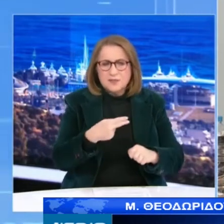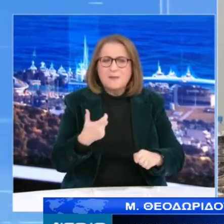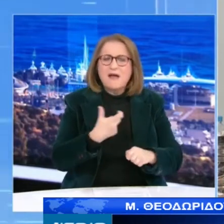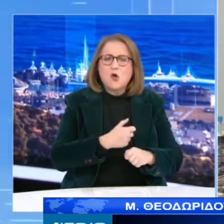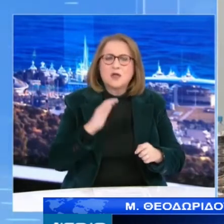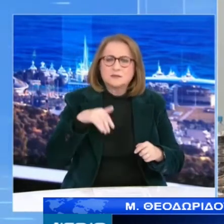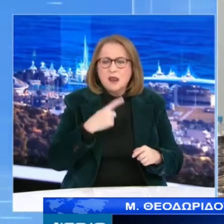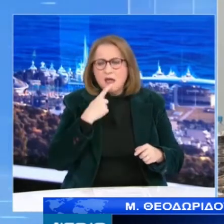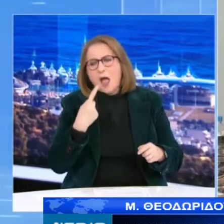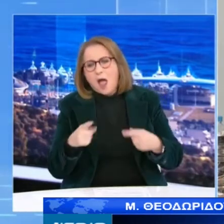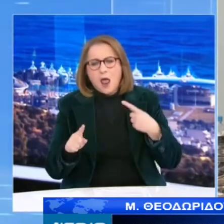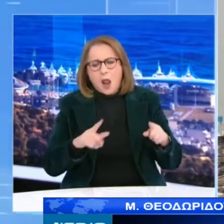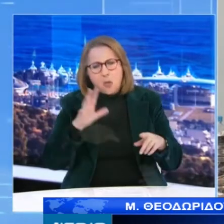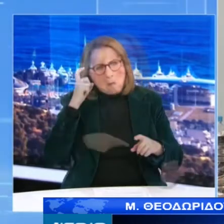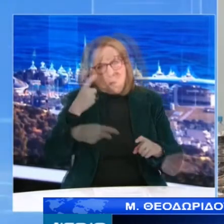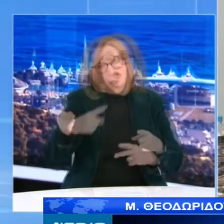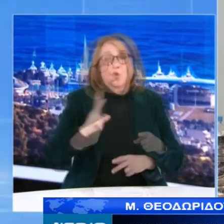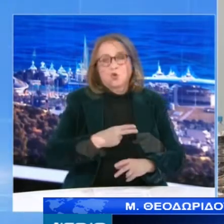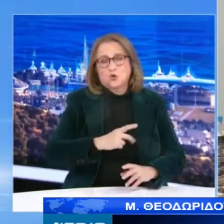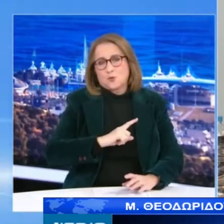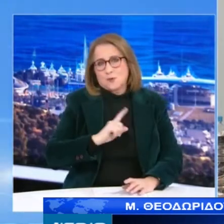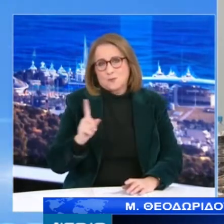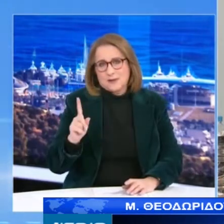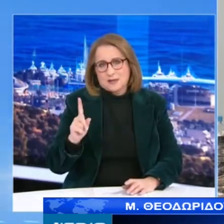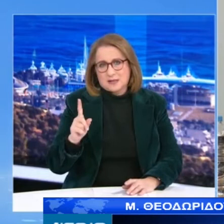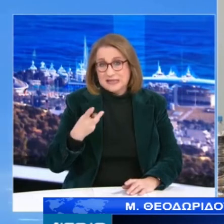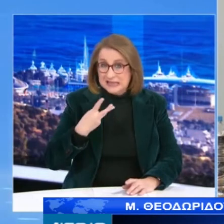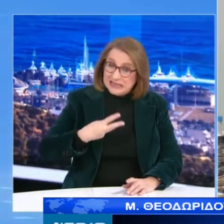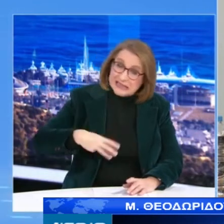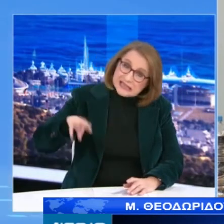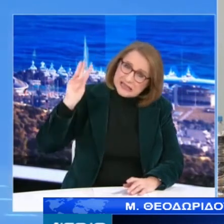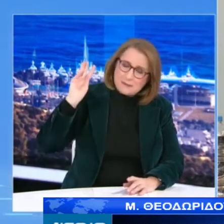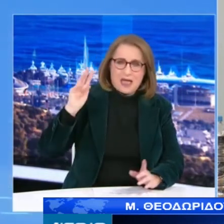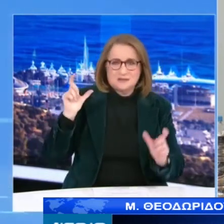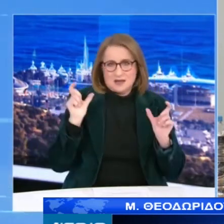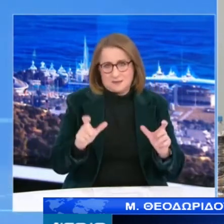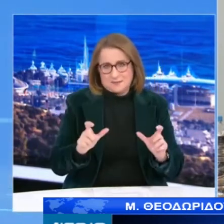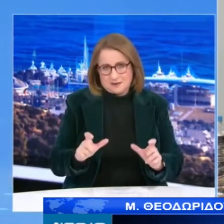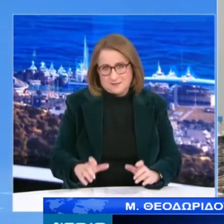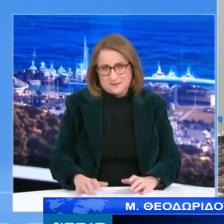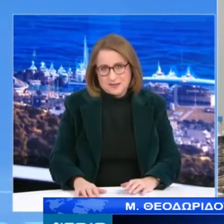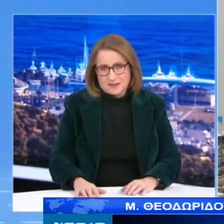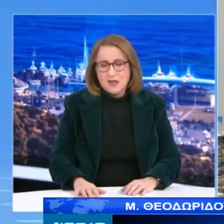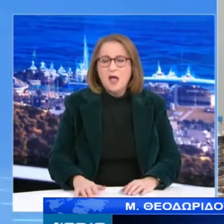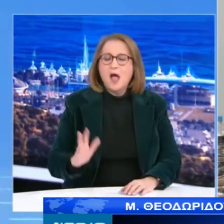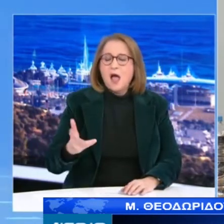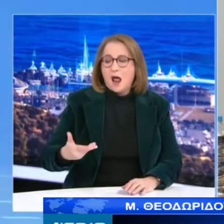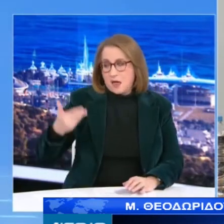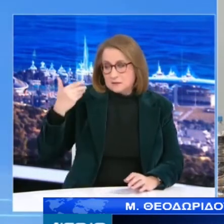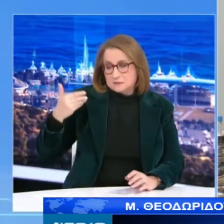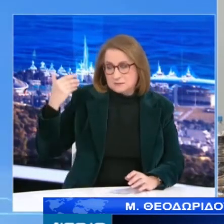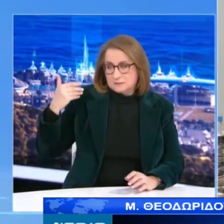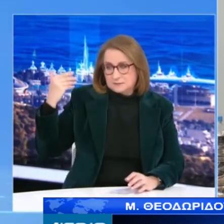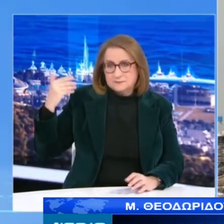σχέση με την φυσική λίμωξη. Ας θυμηθούμε όμως ότι από πολλές άλλες μελέτες